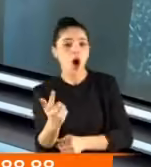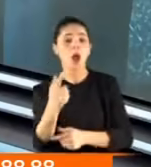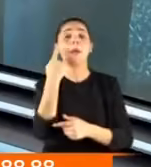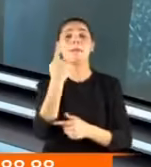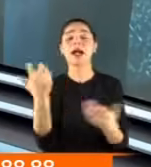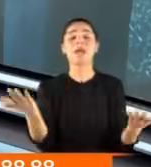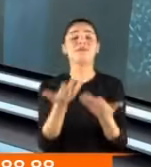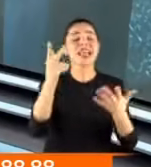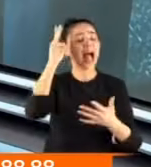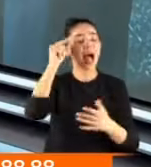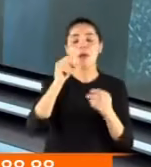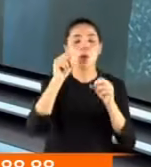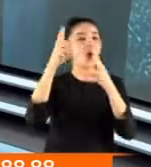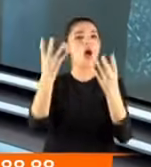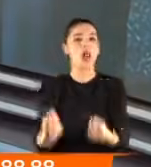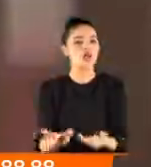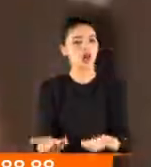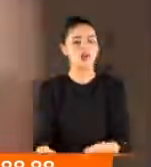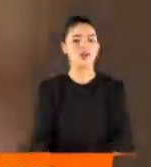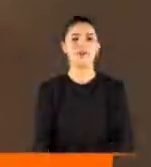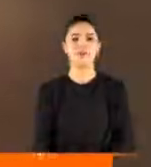bakalım Amerika nasıl uyanacak.